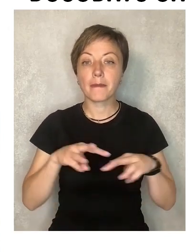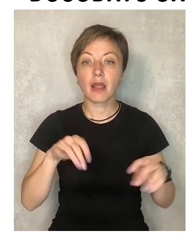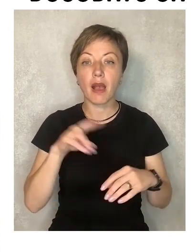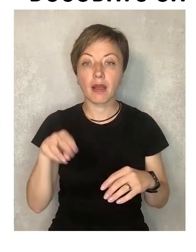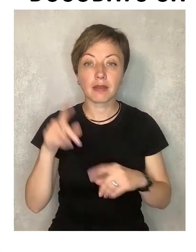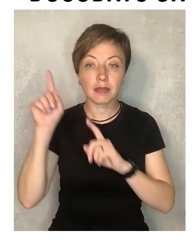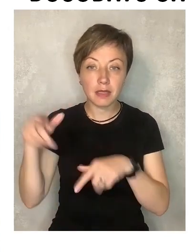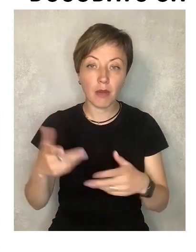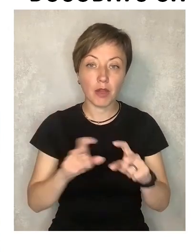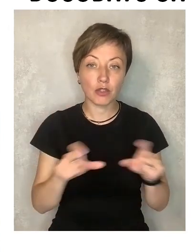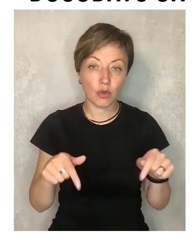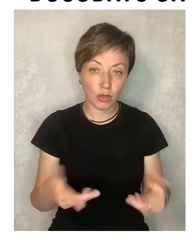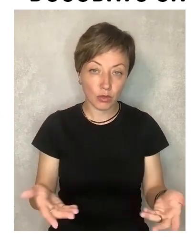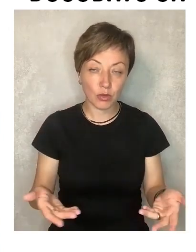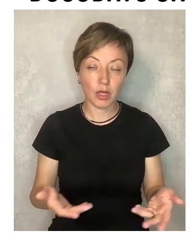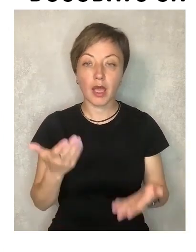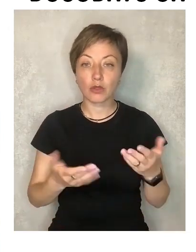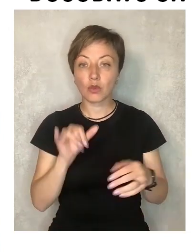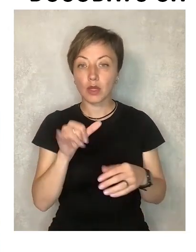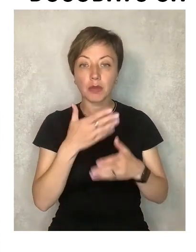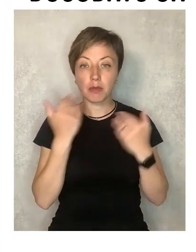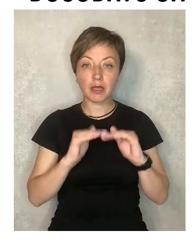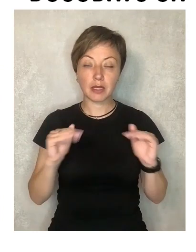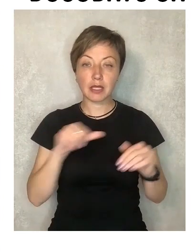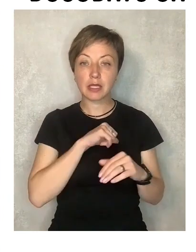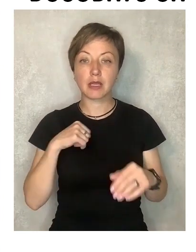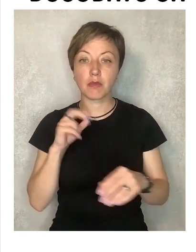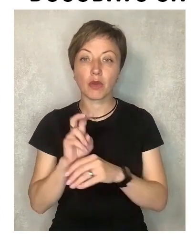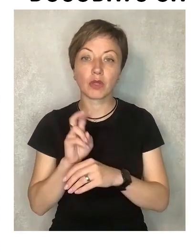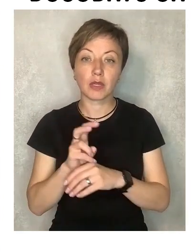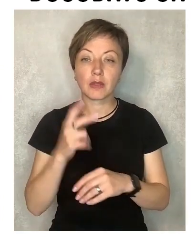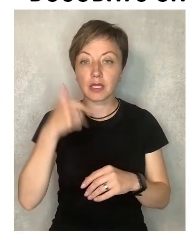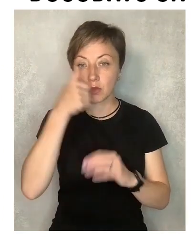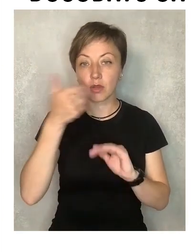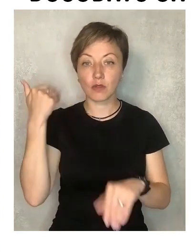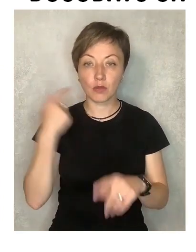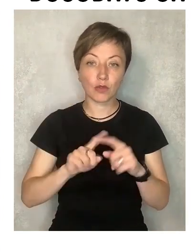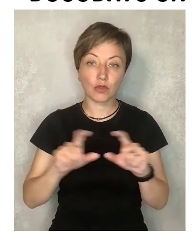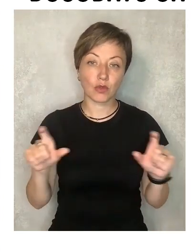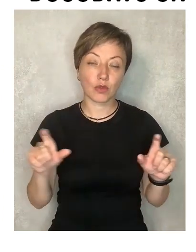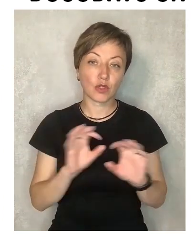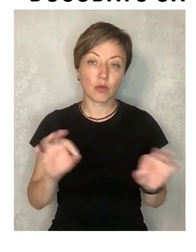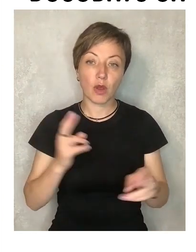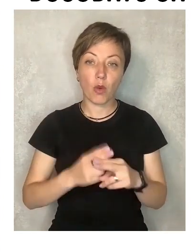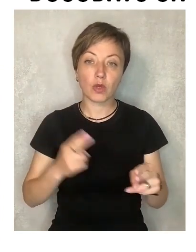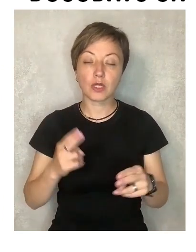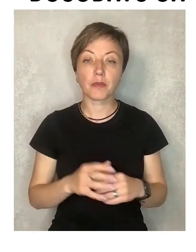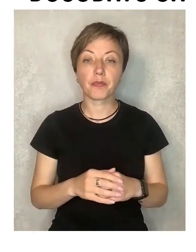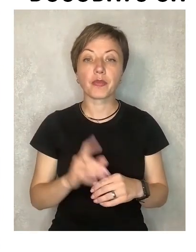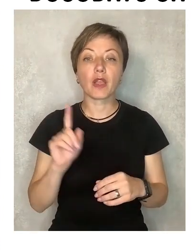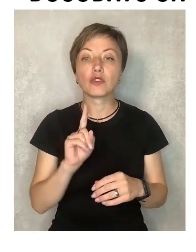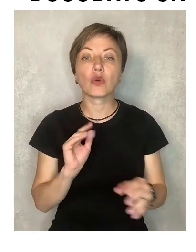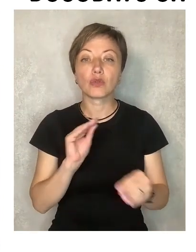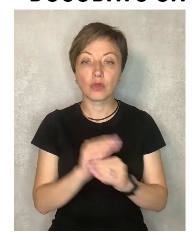а школа, навіть якщо в тебе немає дітей, ти сам ходив 30 років тому в ту школу, це супер пригостра. Єдине, що я хочу додати, це